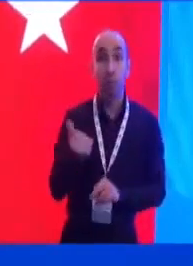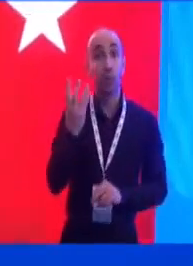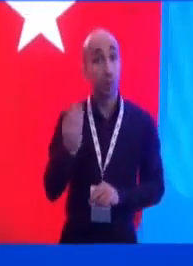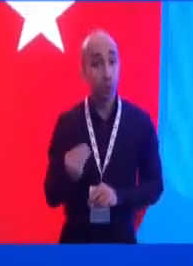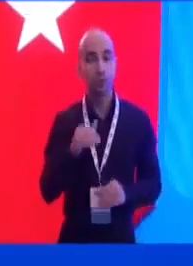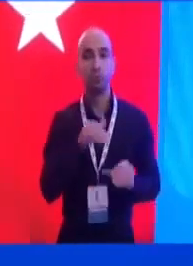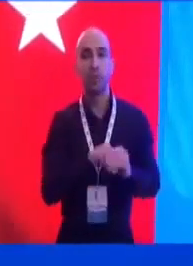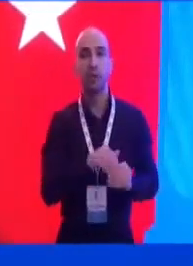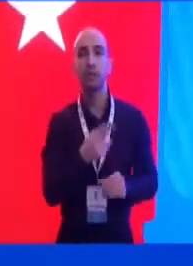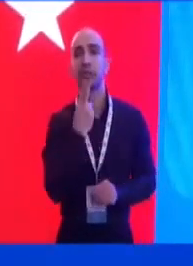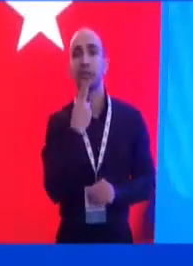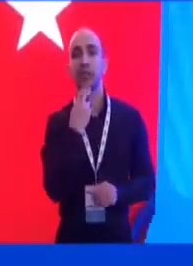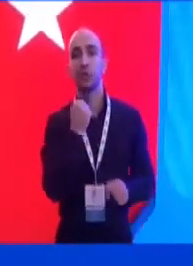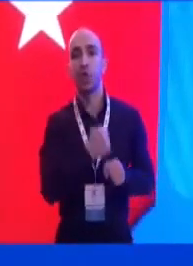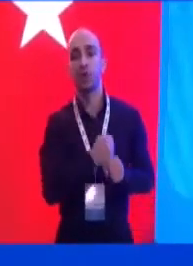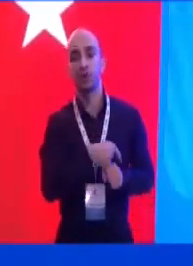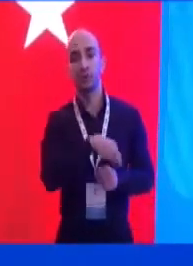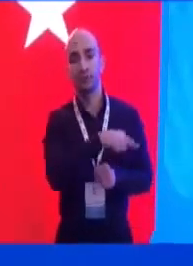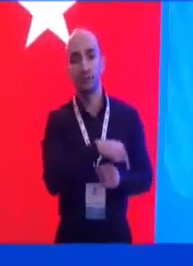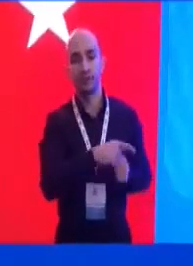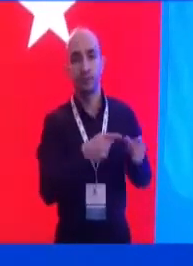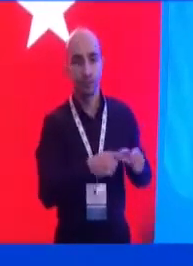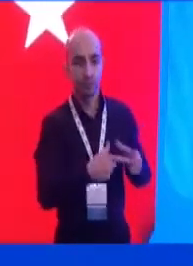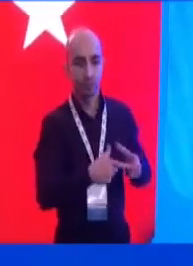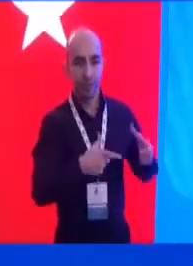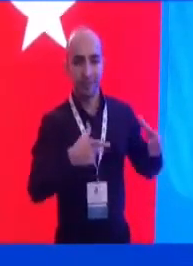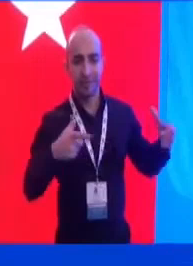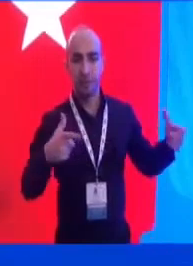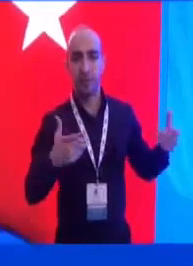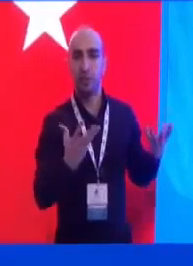partili kadının görev alanında bir genişleme görüyoruz.